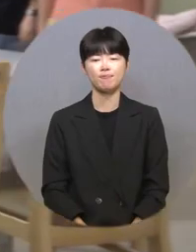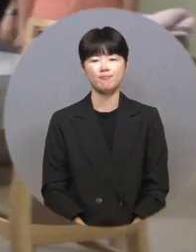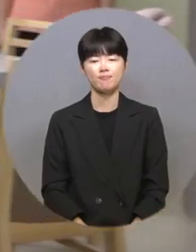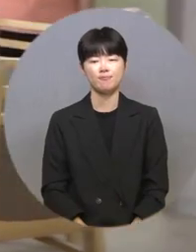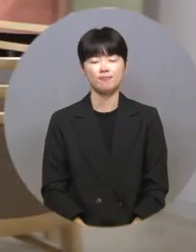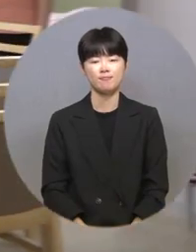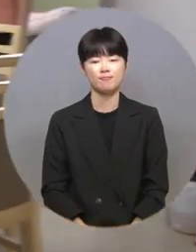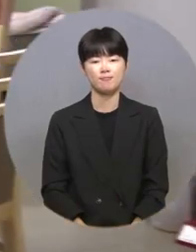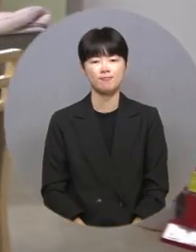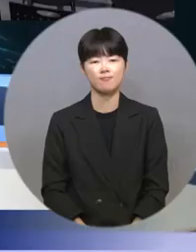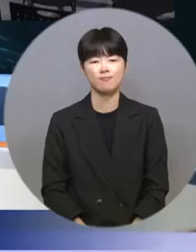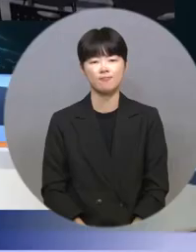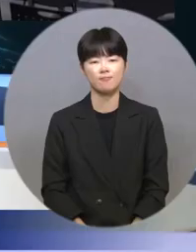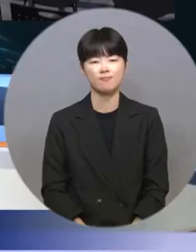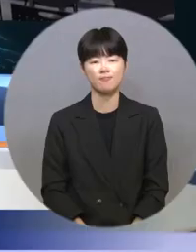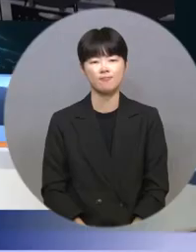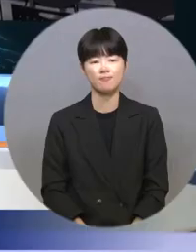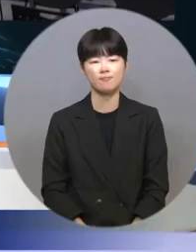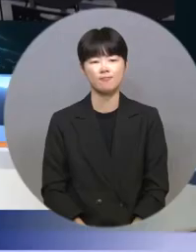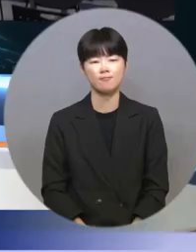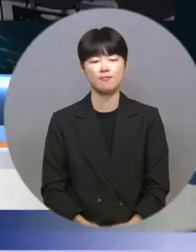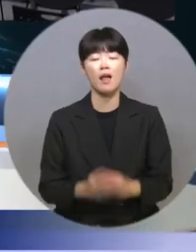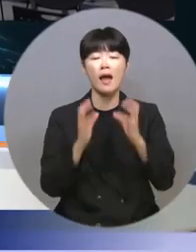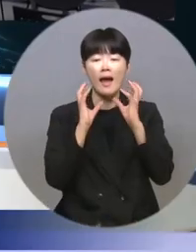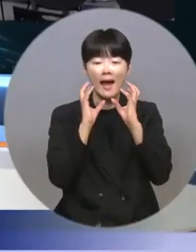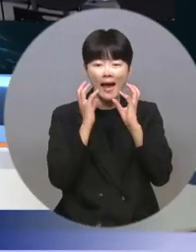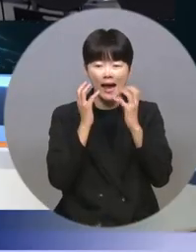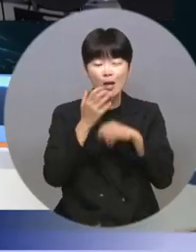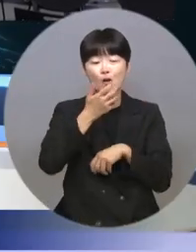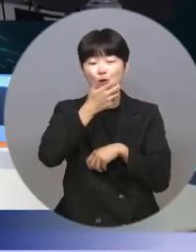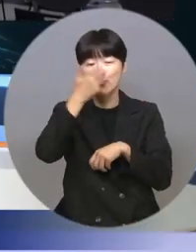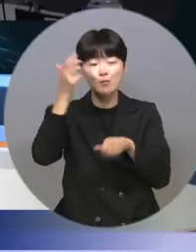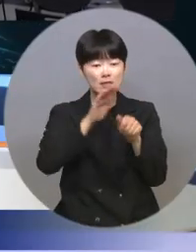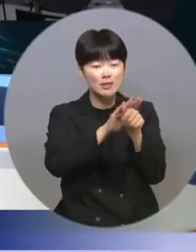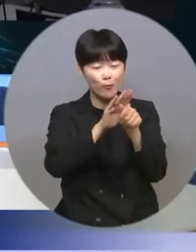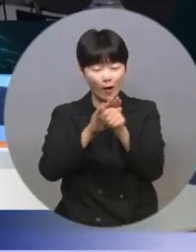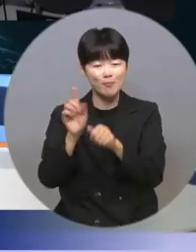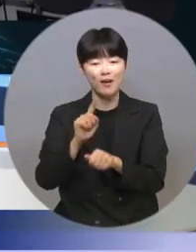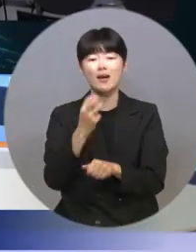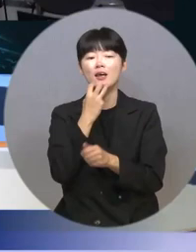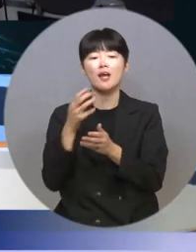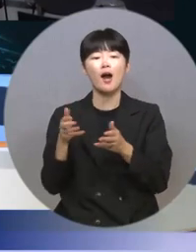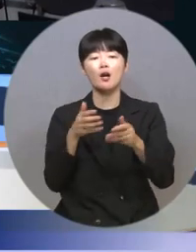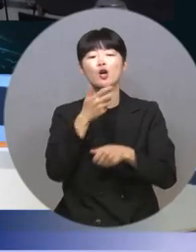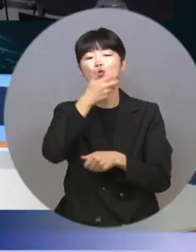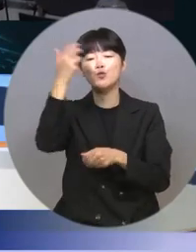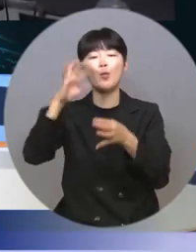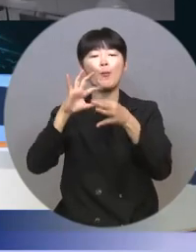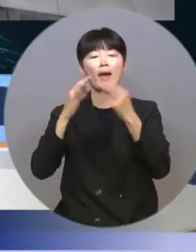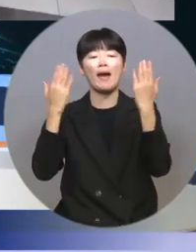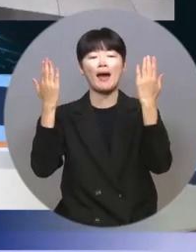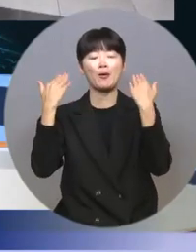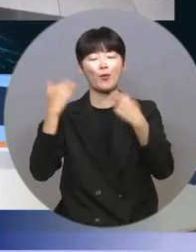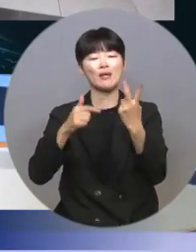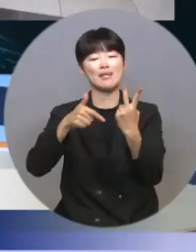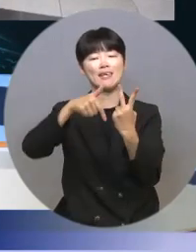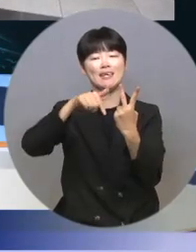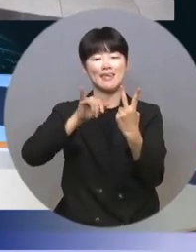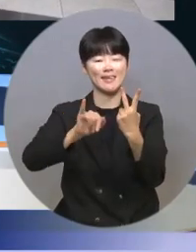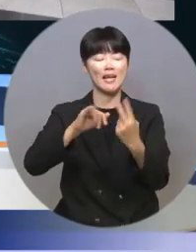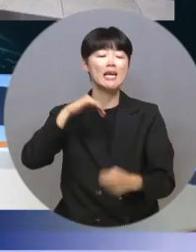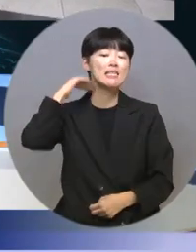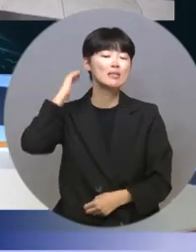경기방송 정우선입니다. 아이들의 꿈을 지원하는 경기 꿈의 학교 2기가 경기도 의정부시에 문을